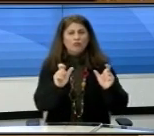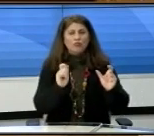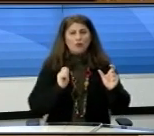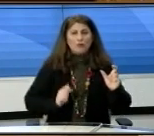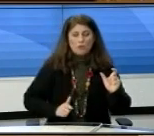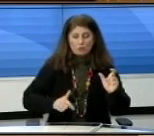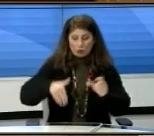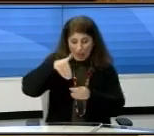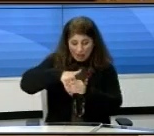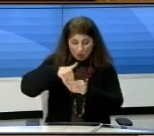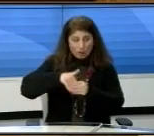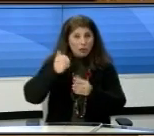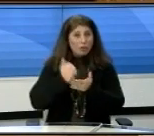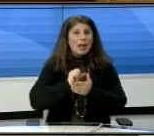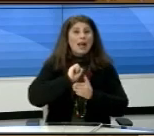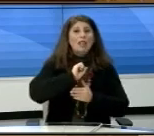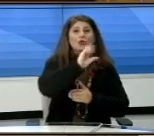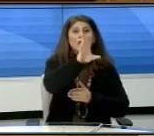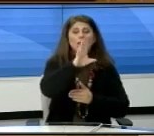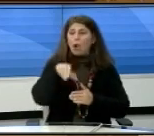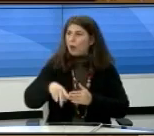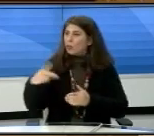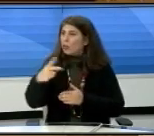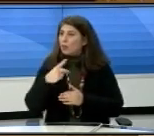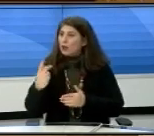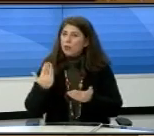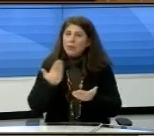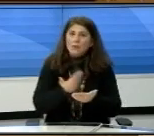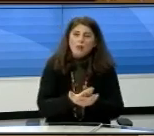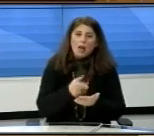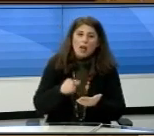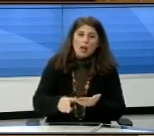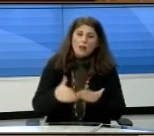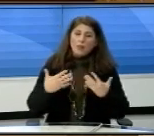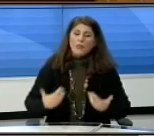όλα εκείνα που απαιτεί το κοινωνικό σύνολο και που θα καταστήσουν τη χώρα